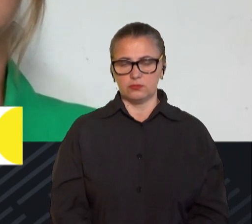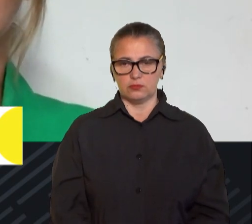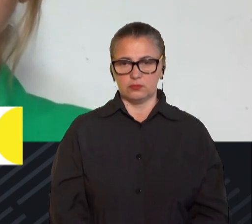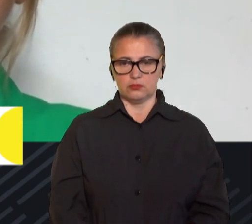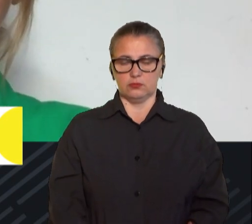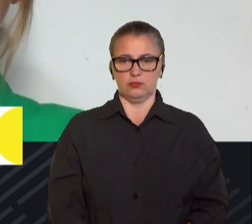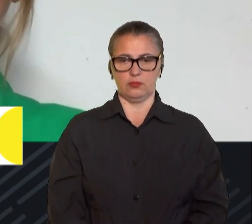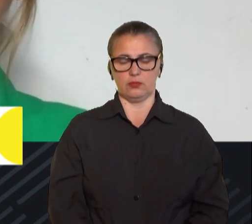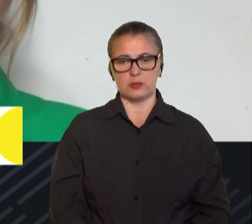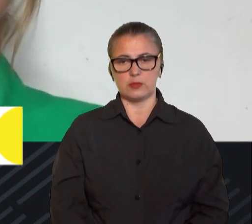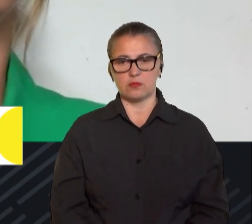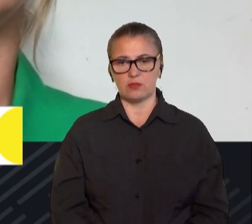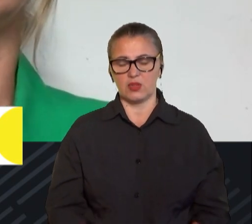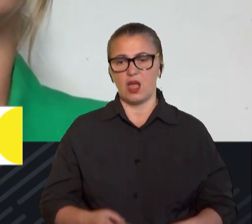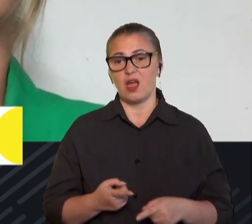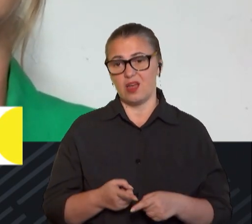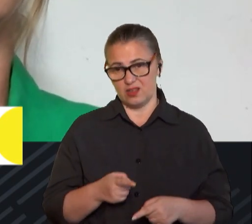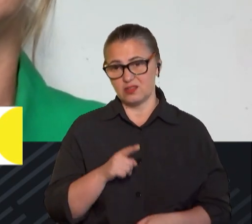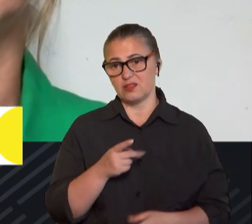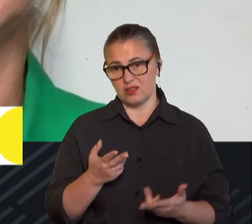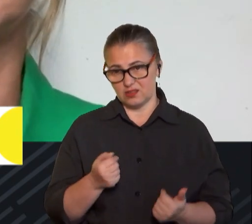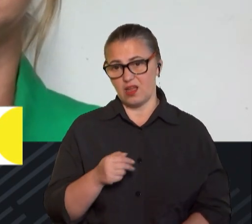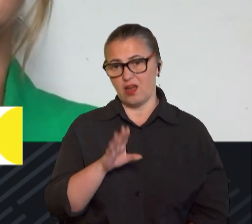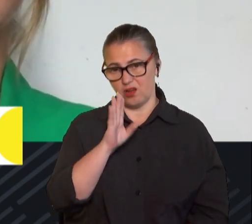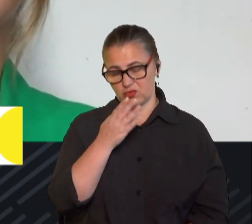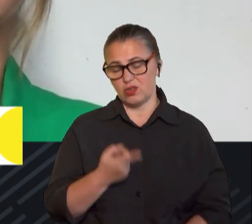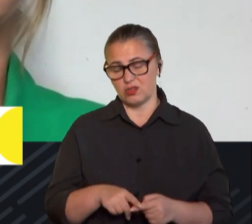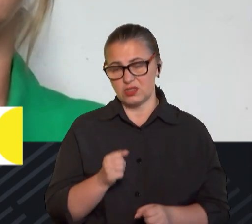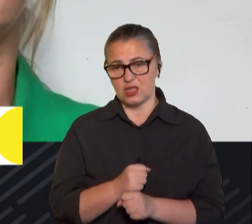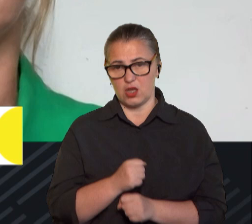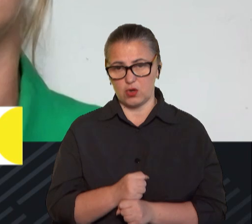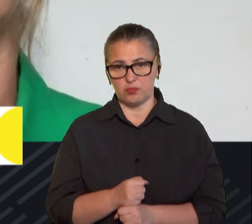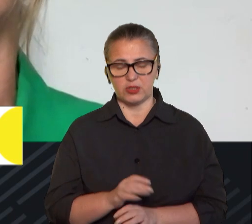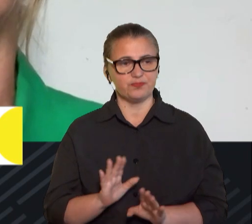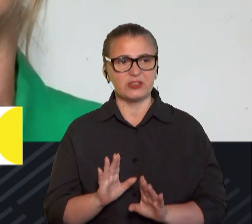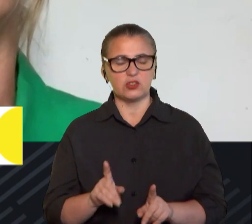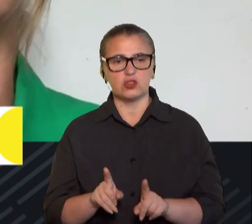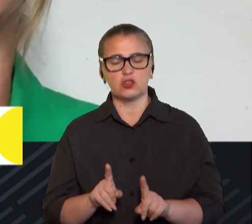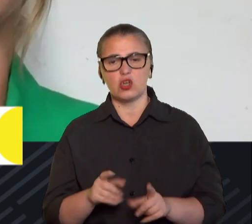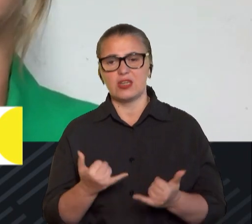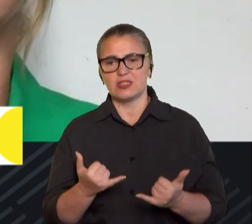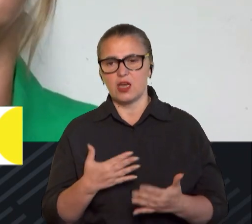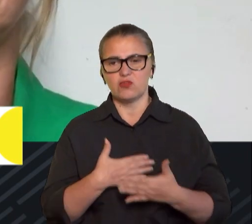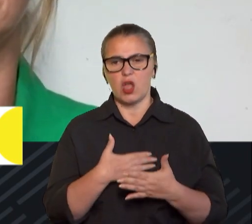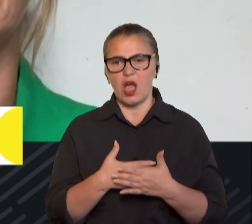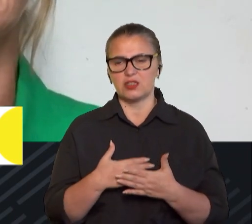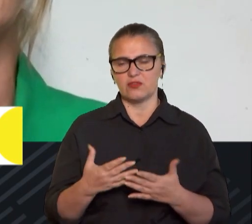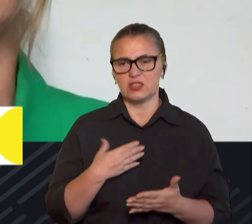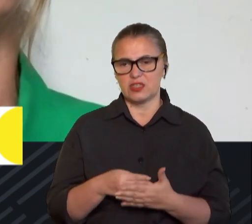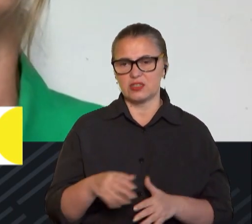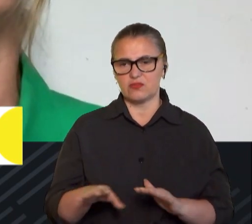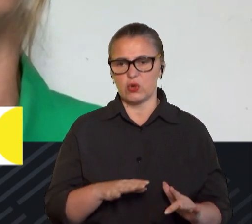Це однозначно виходить у них, але не те, що вони зараз якимось чином активізували свої